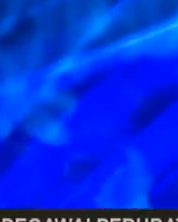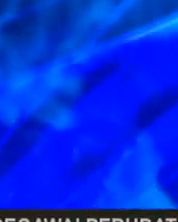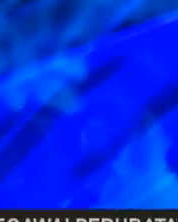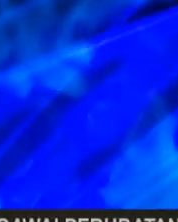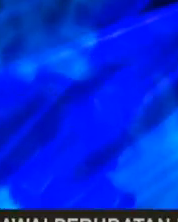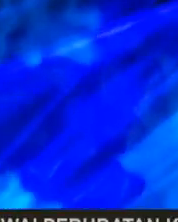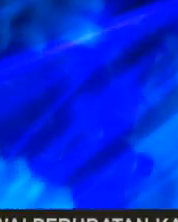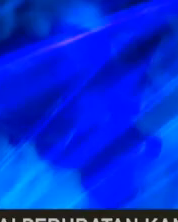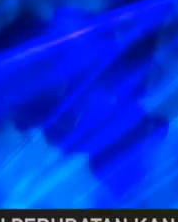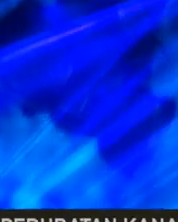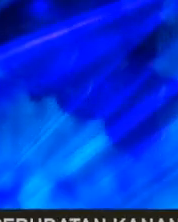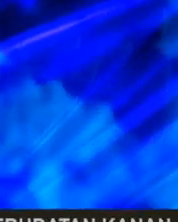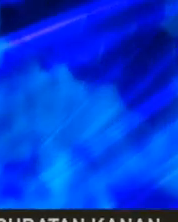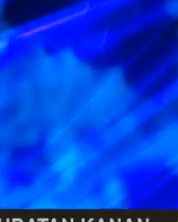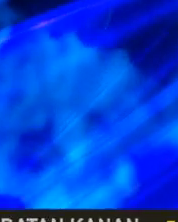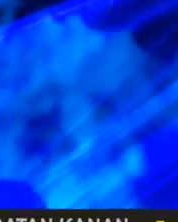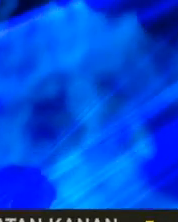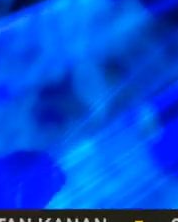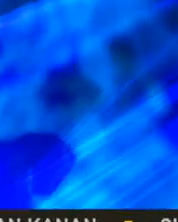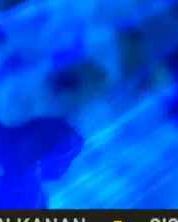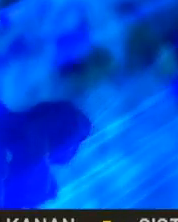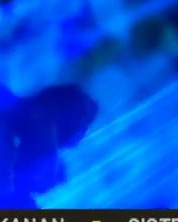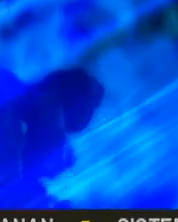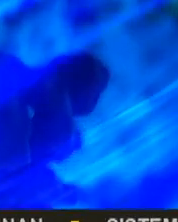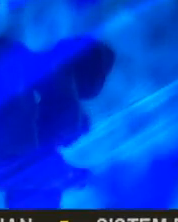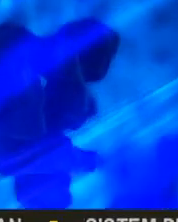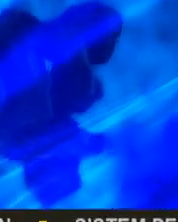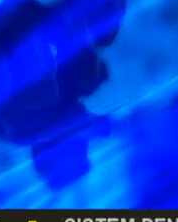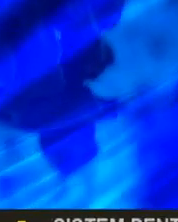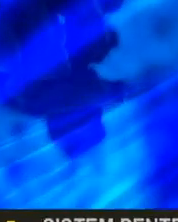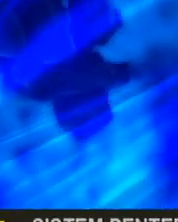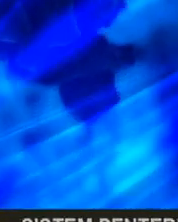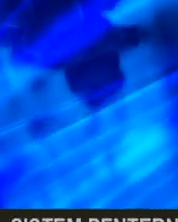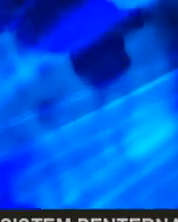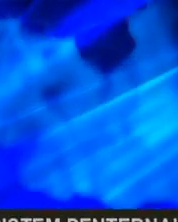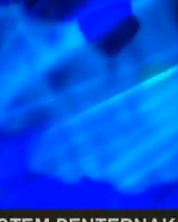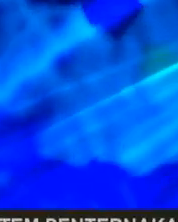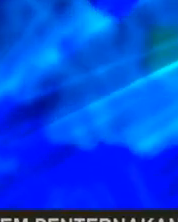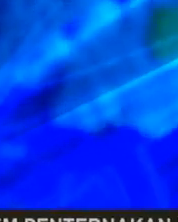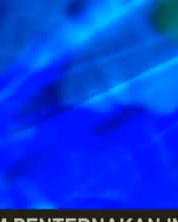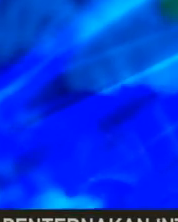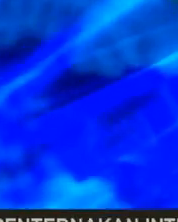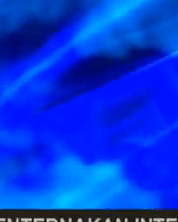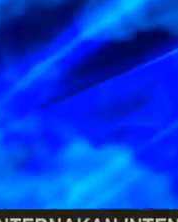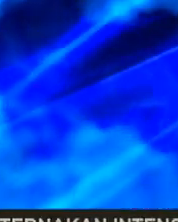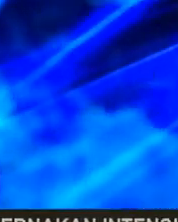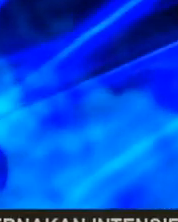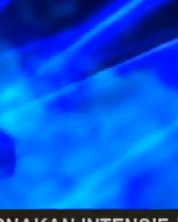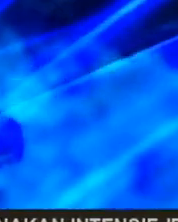Indonesia 756 orang sedang menjalani pengasingan diri mandatory Menikahlah